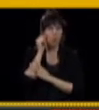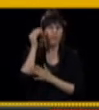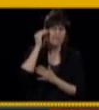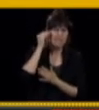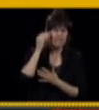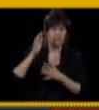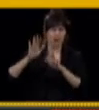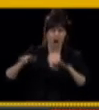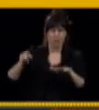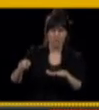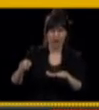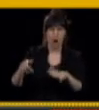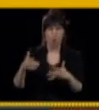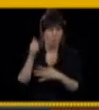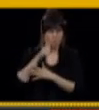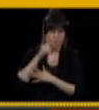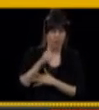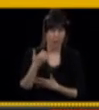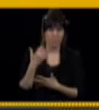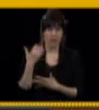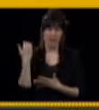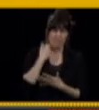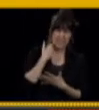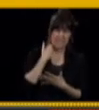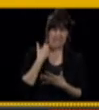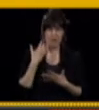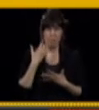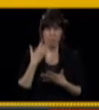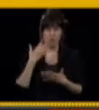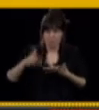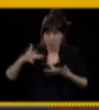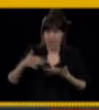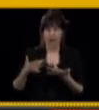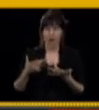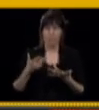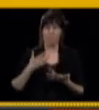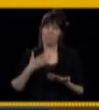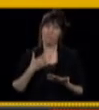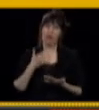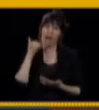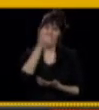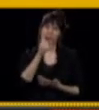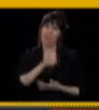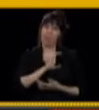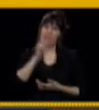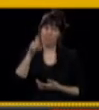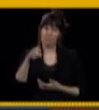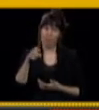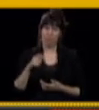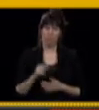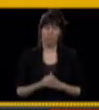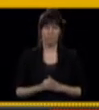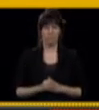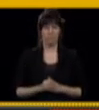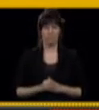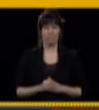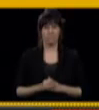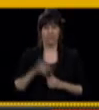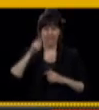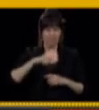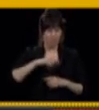aucune femme subi de la violence va appeler la police je demande votre aide